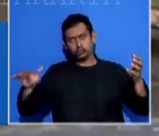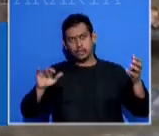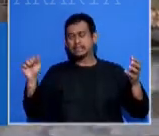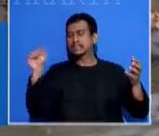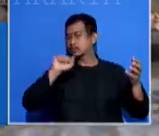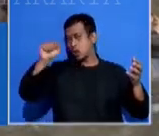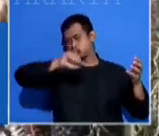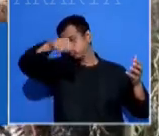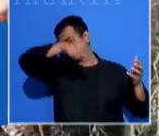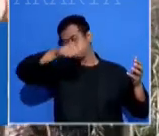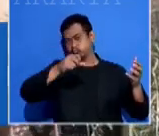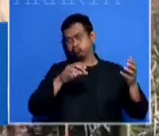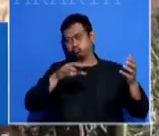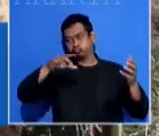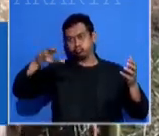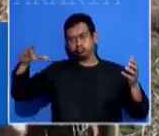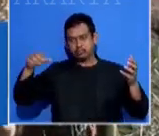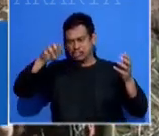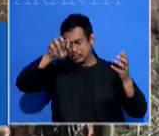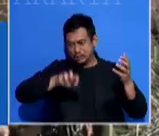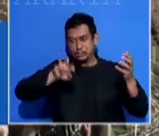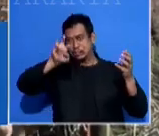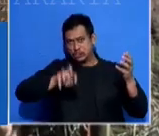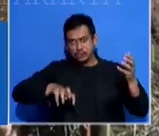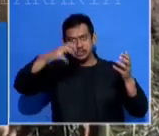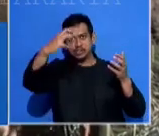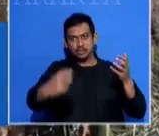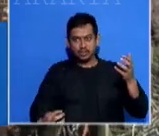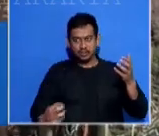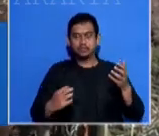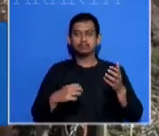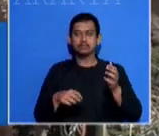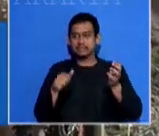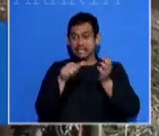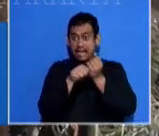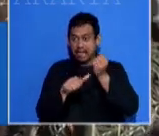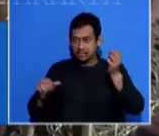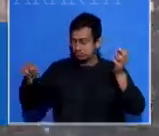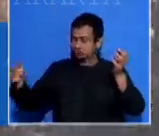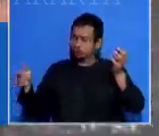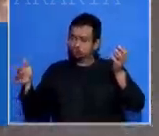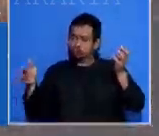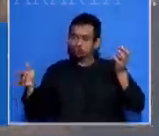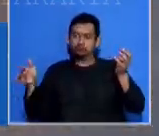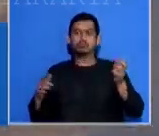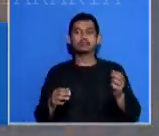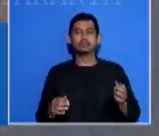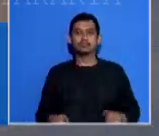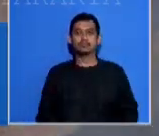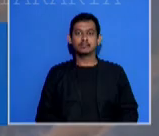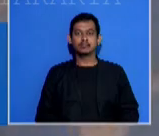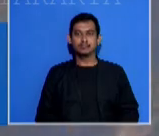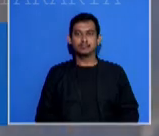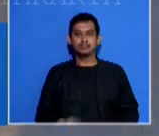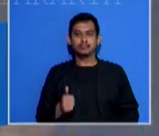deterjen nembe dipun sikat. Kangge ngicali intelipun utawi bucalan mendo ingkang nempel ing ulu mendo ginakaken pirantos